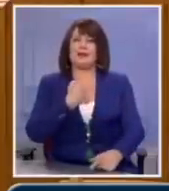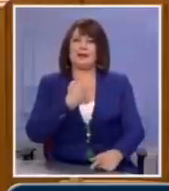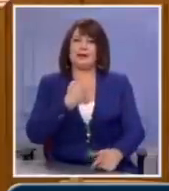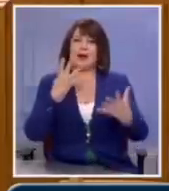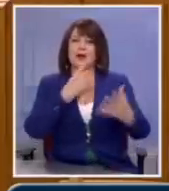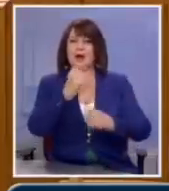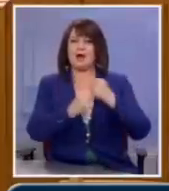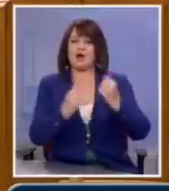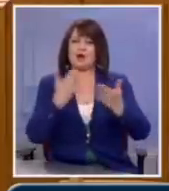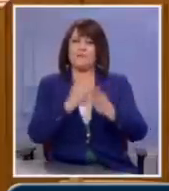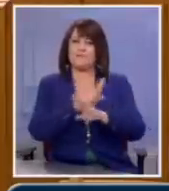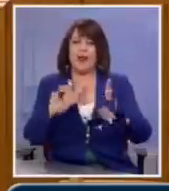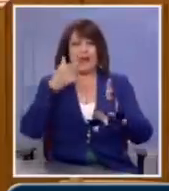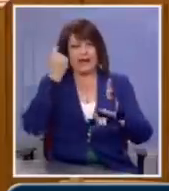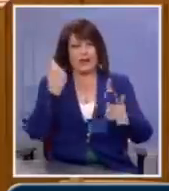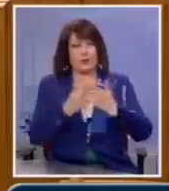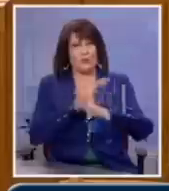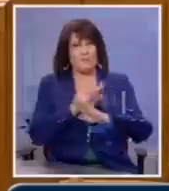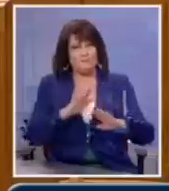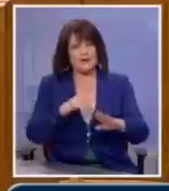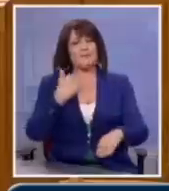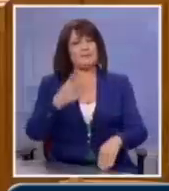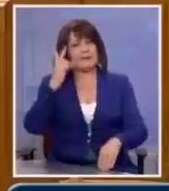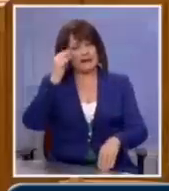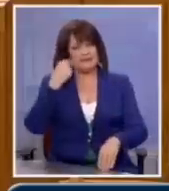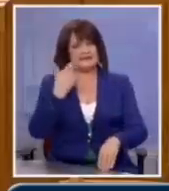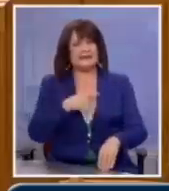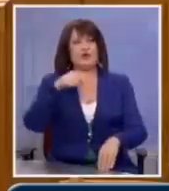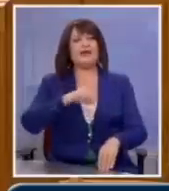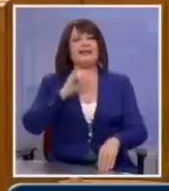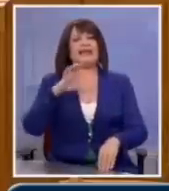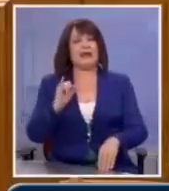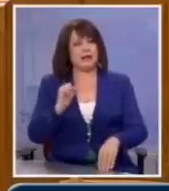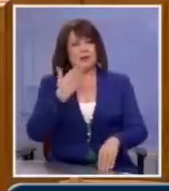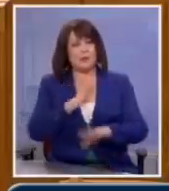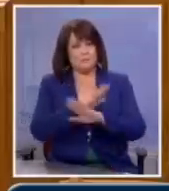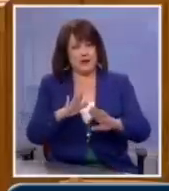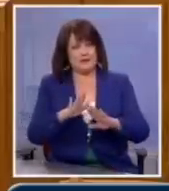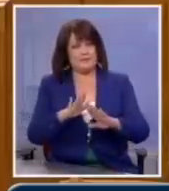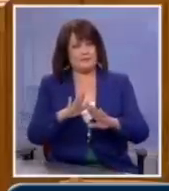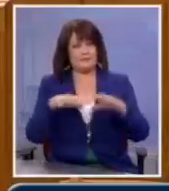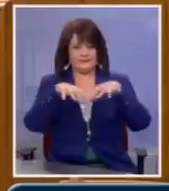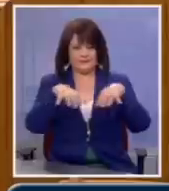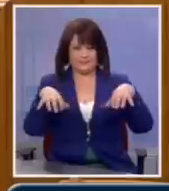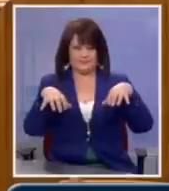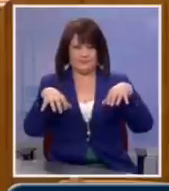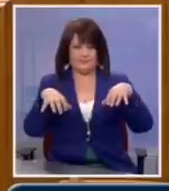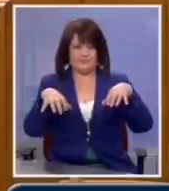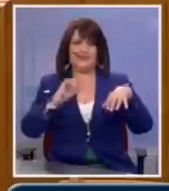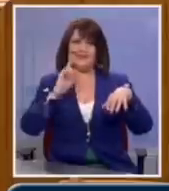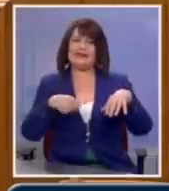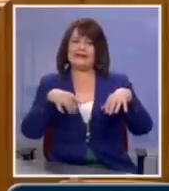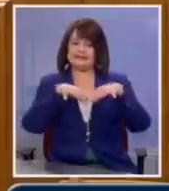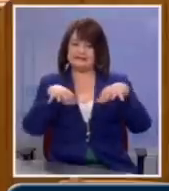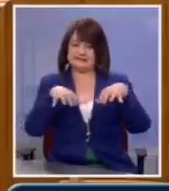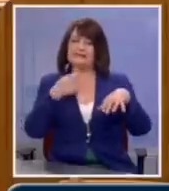εννιαετή εκπαίδευση και το λύκειο και μετά το πανεπιστήμιο ή τα ΤΕΗ, θα διαχωρίσω αυτές τις διατάξεις ώστε